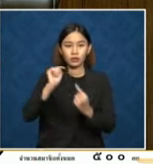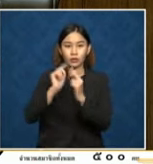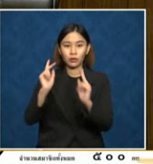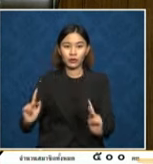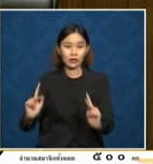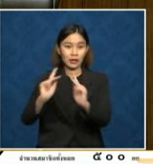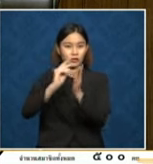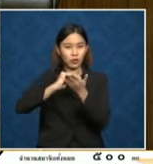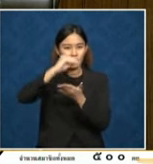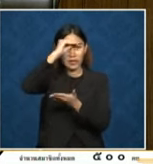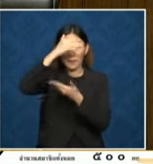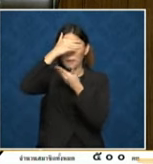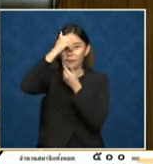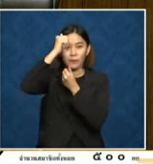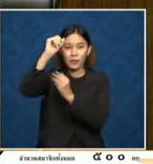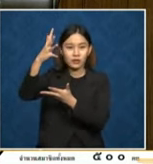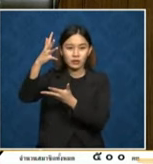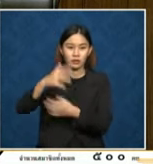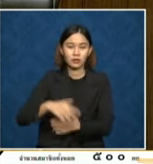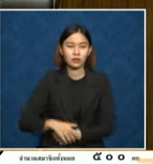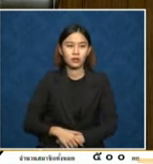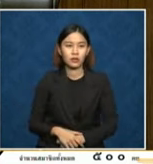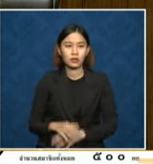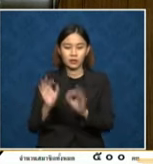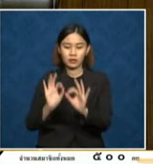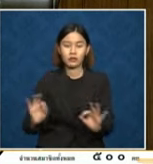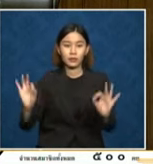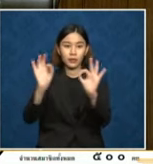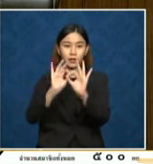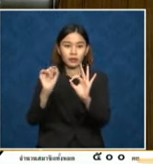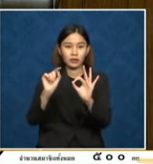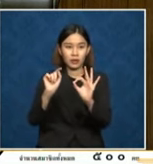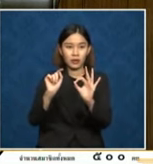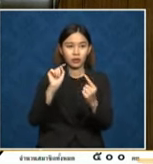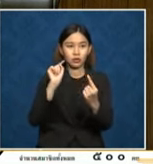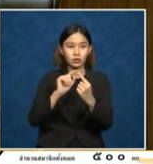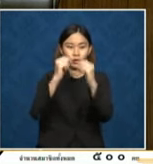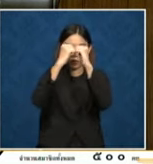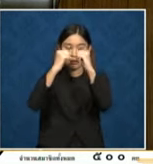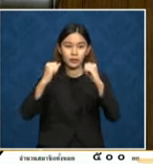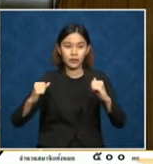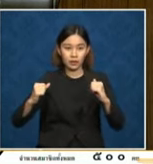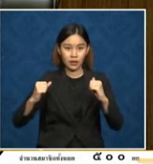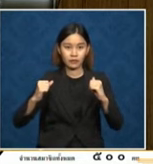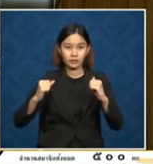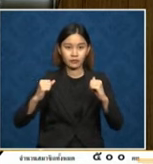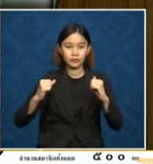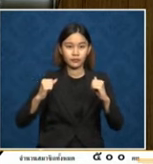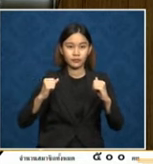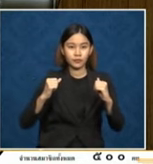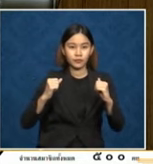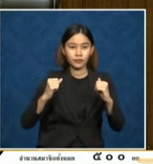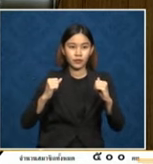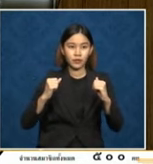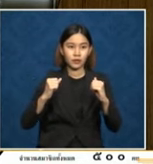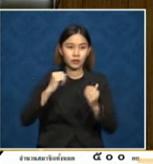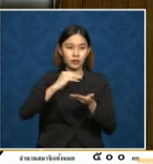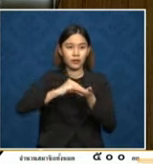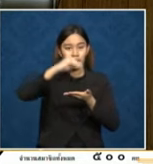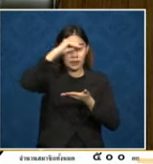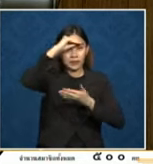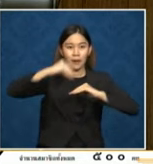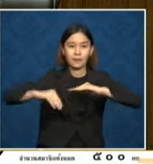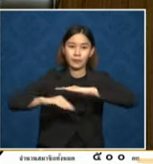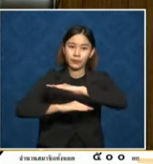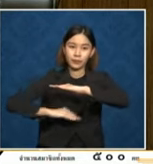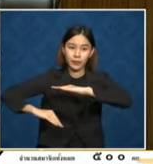งของท่านไม่สนใจครับท่านประธานโดยเฉพาะสำนักงานการศึกษาขั้น